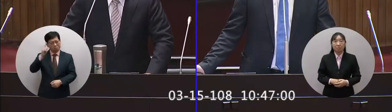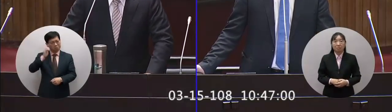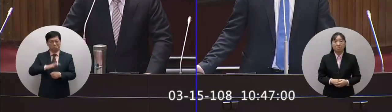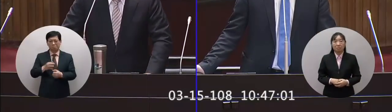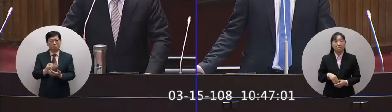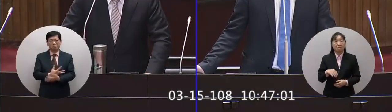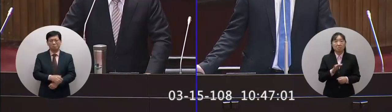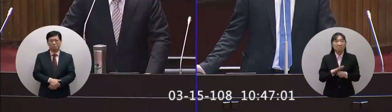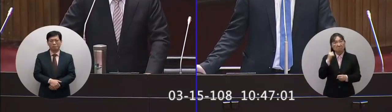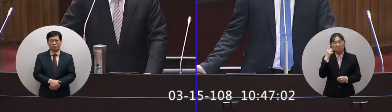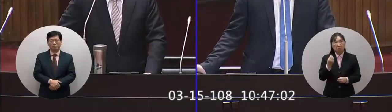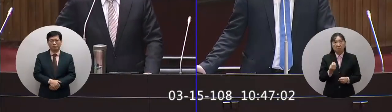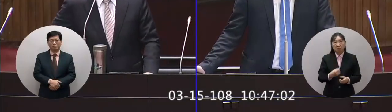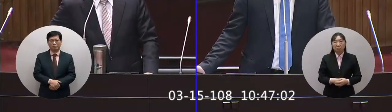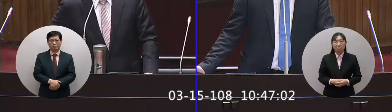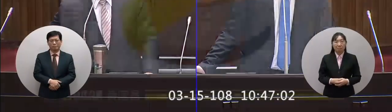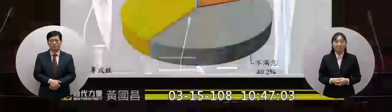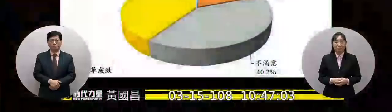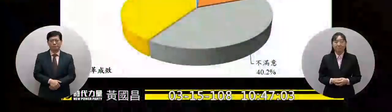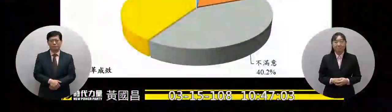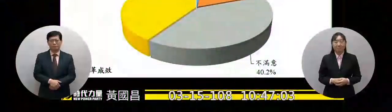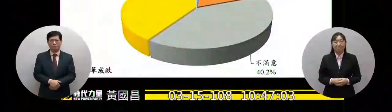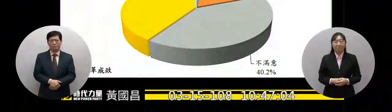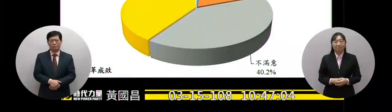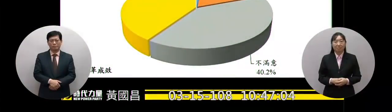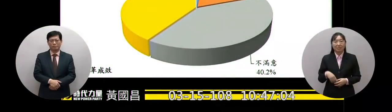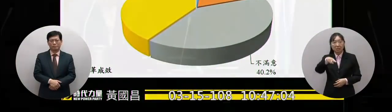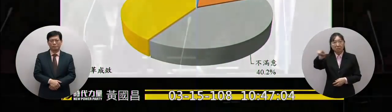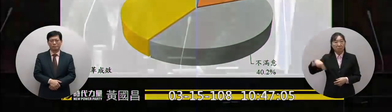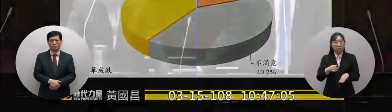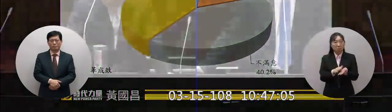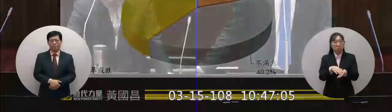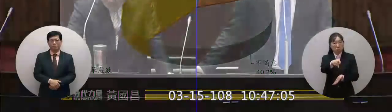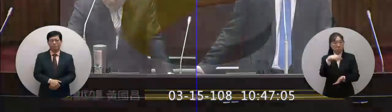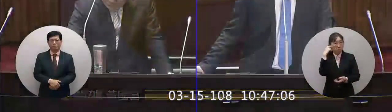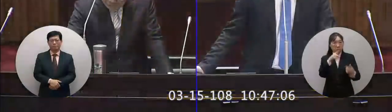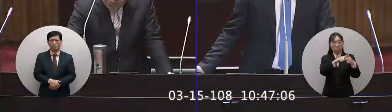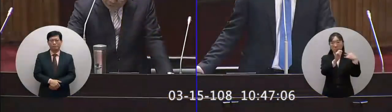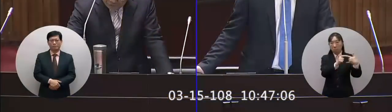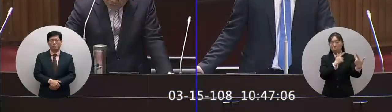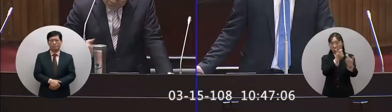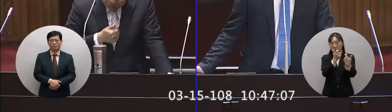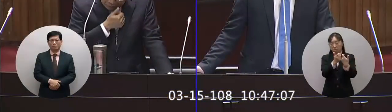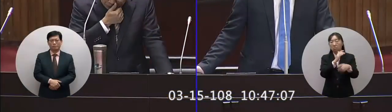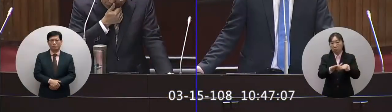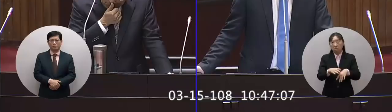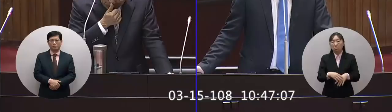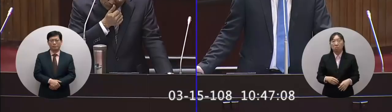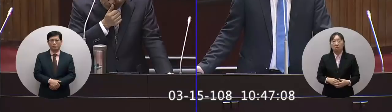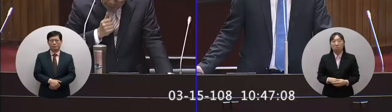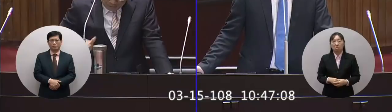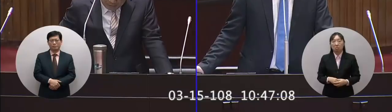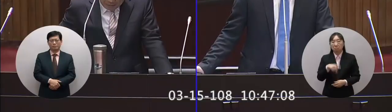意。 不满意嘛？大家称赞您是一个接地气、听得到人民心声的院